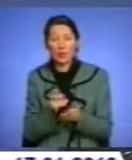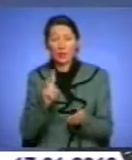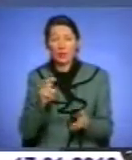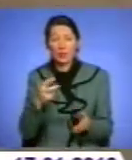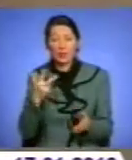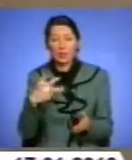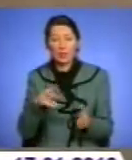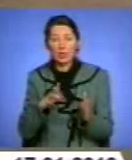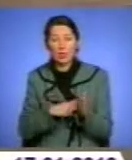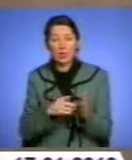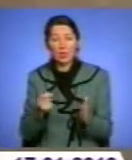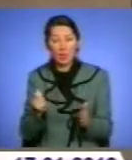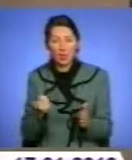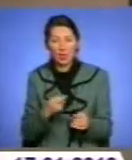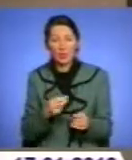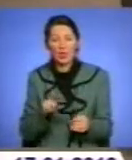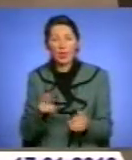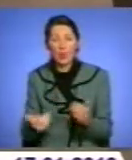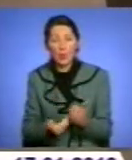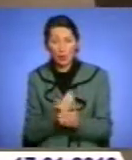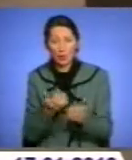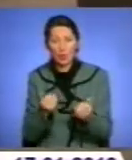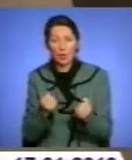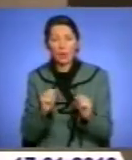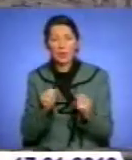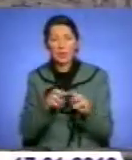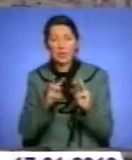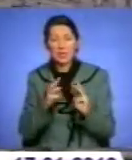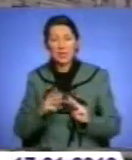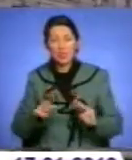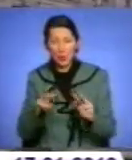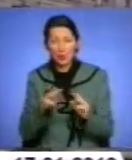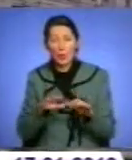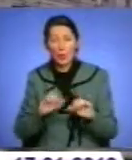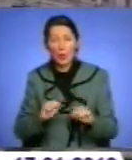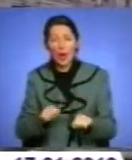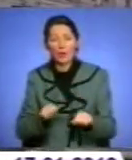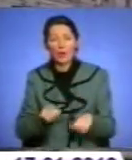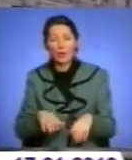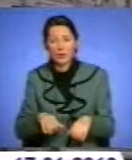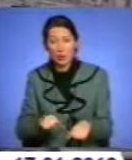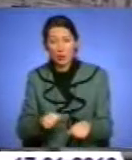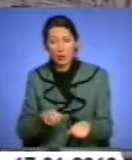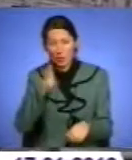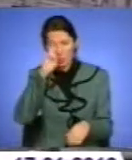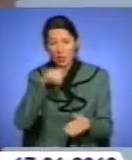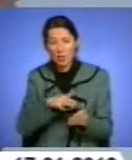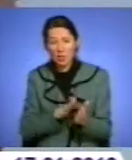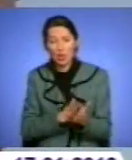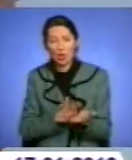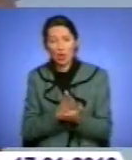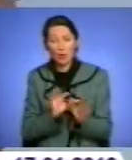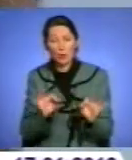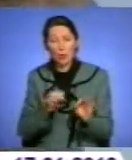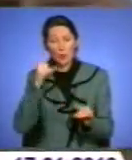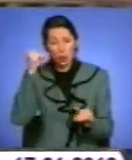239 гривень. Як по-новому отримати свідоцтво на право власності, Держреєстраційна служба роз'яснює і по телефону. Від нового